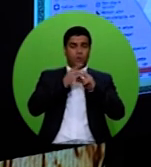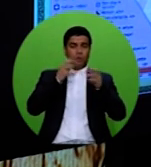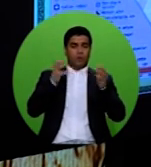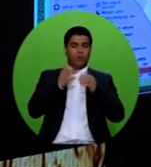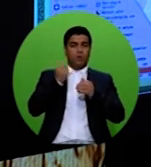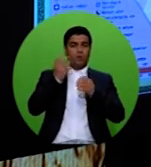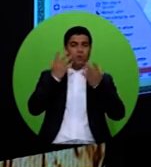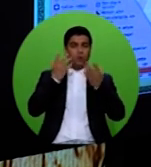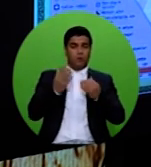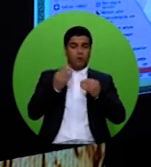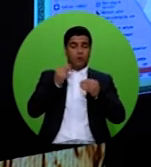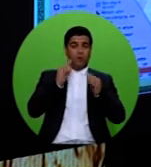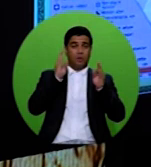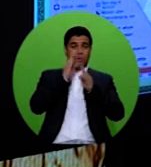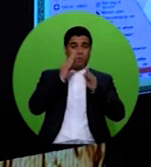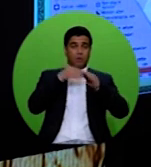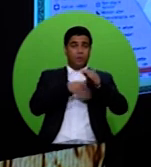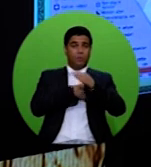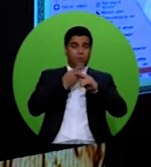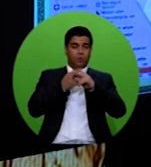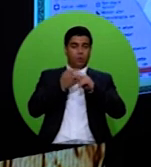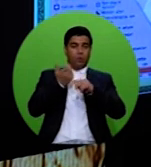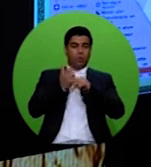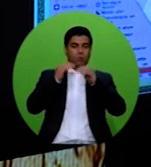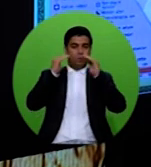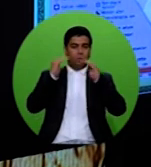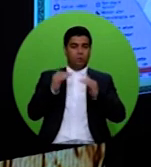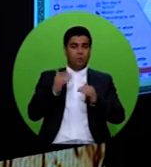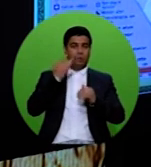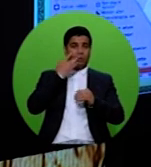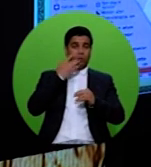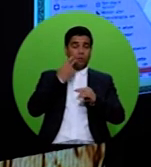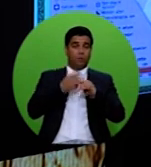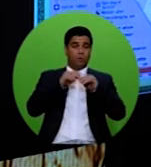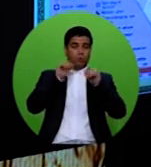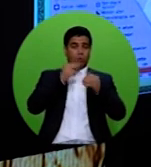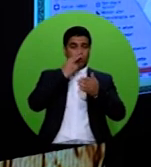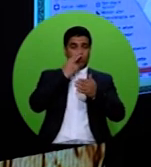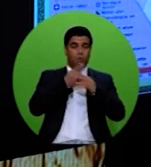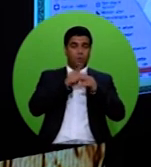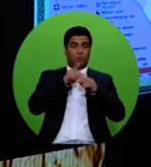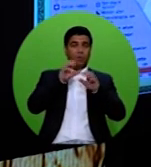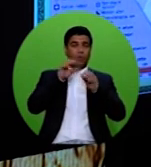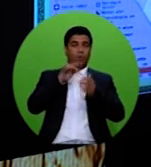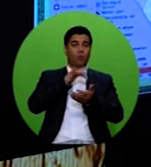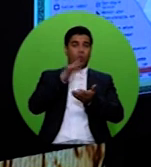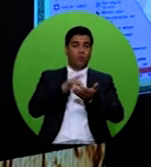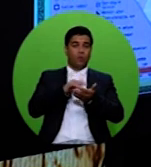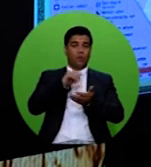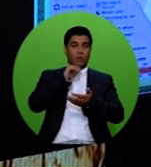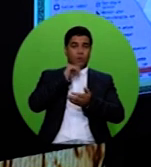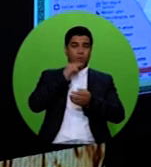несколько дней, и температура воздуха может очень сильно понизиться. И тогда мы можем наблюдать в городе Карши